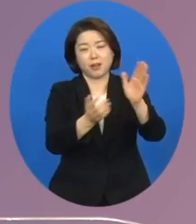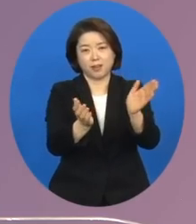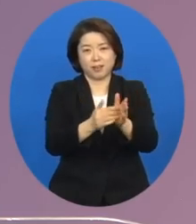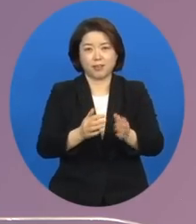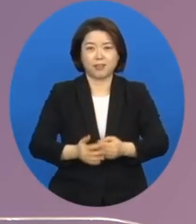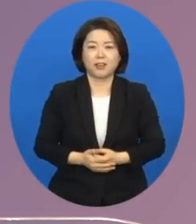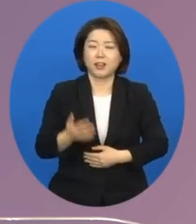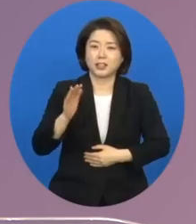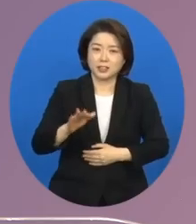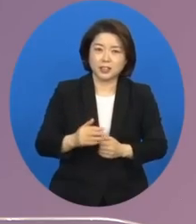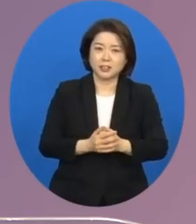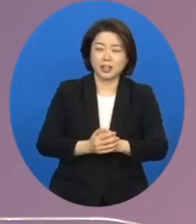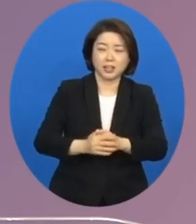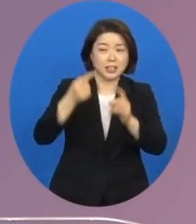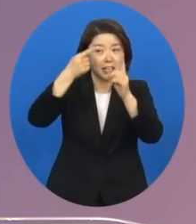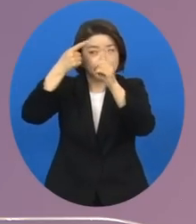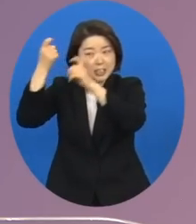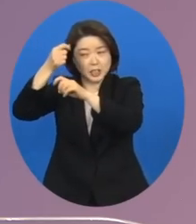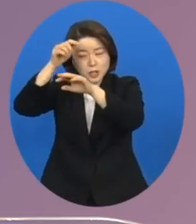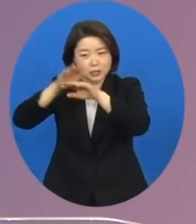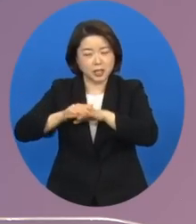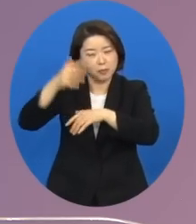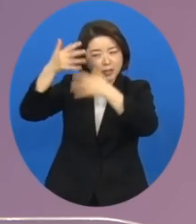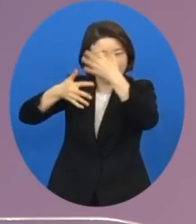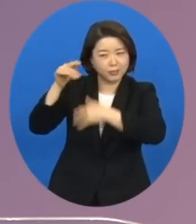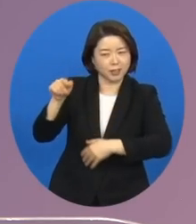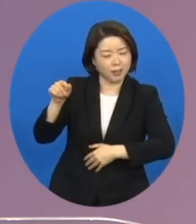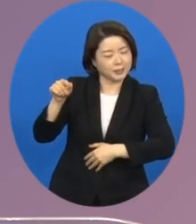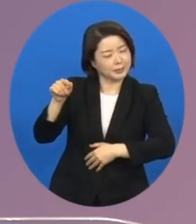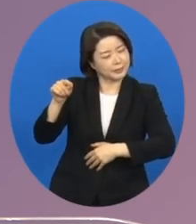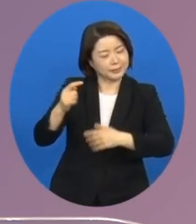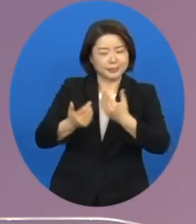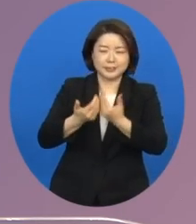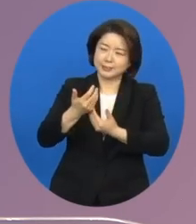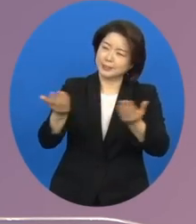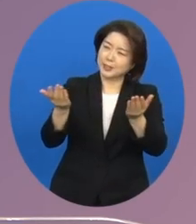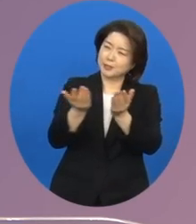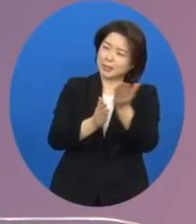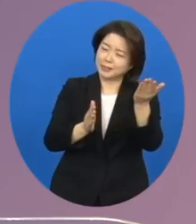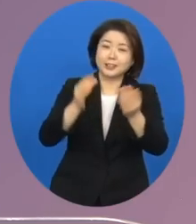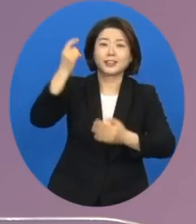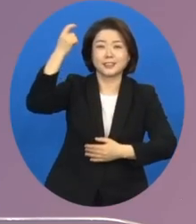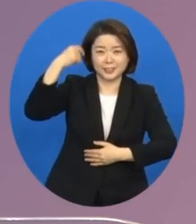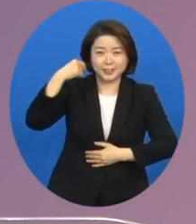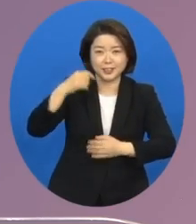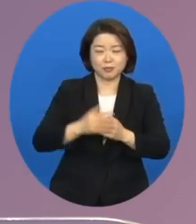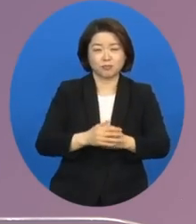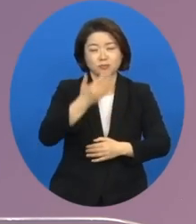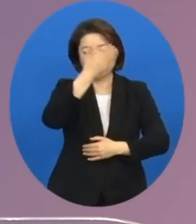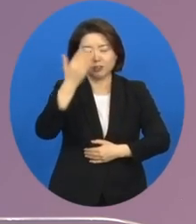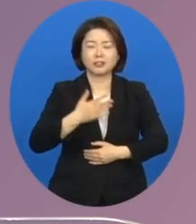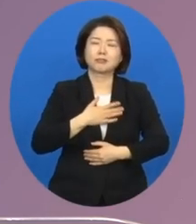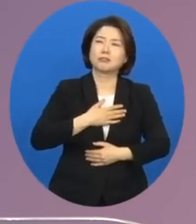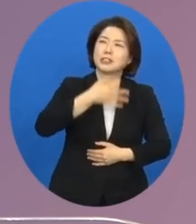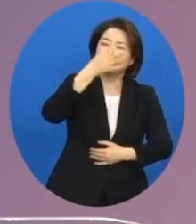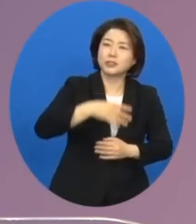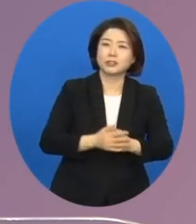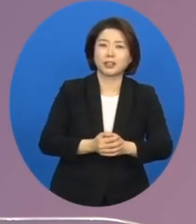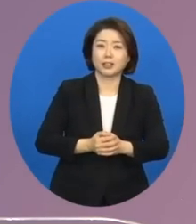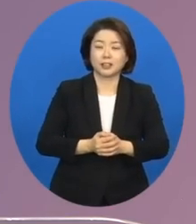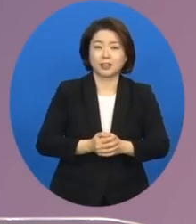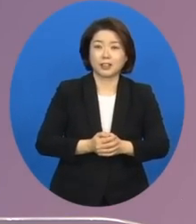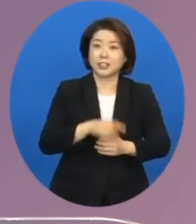근데 여러분 기념 예배 영상으로는 좀 어색하잖아요 청년들 우리 힘들다 근데 그